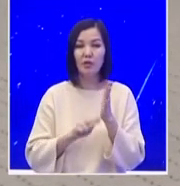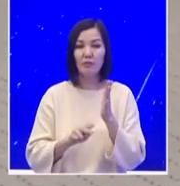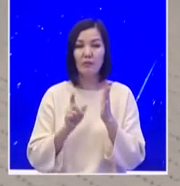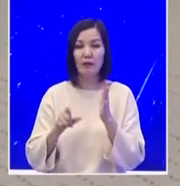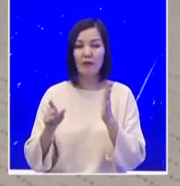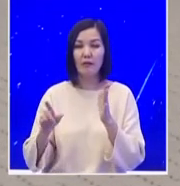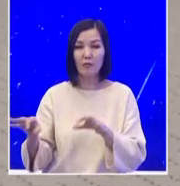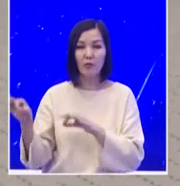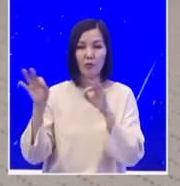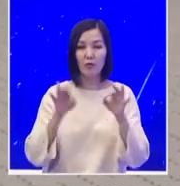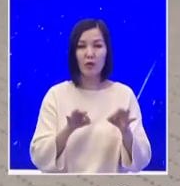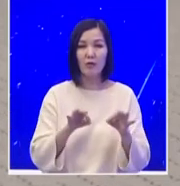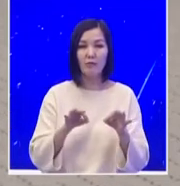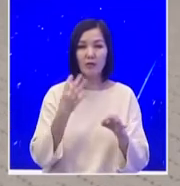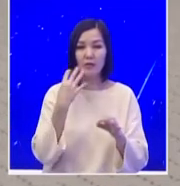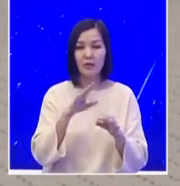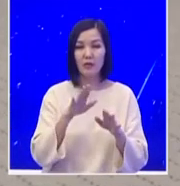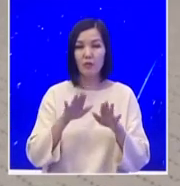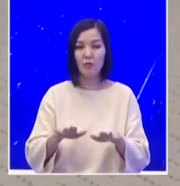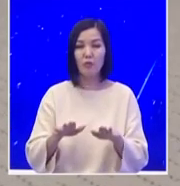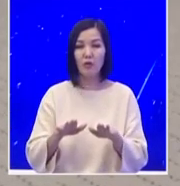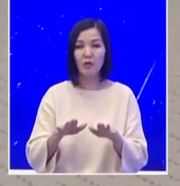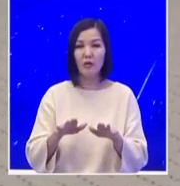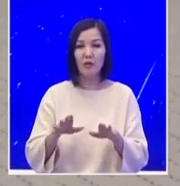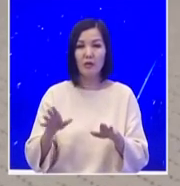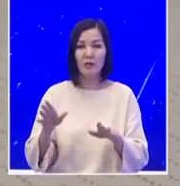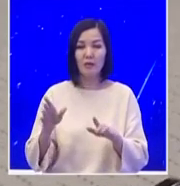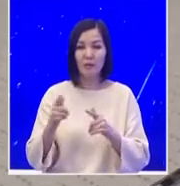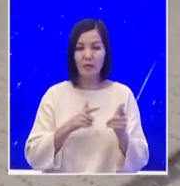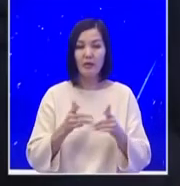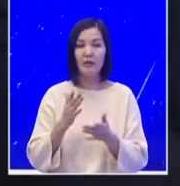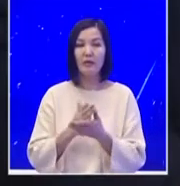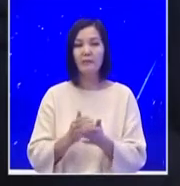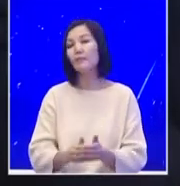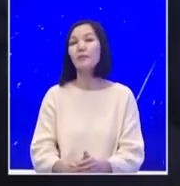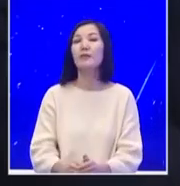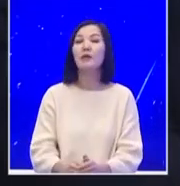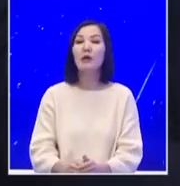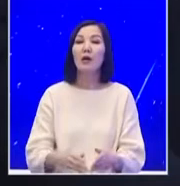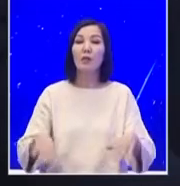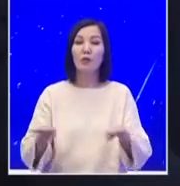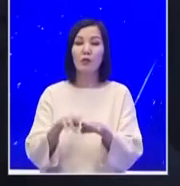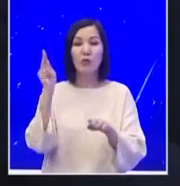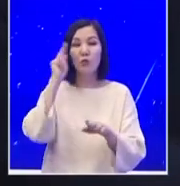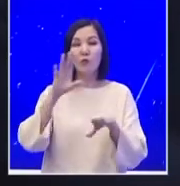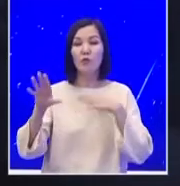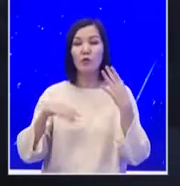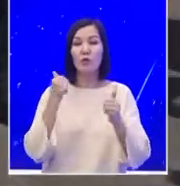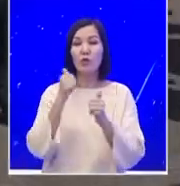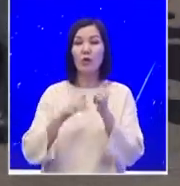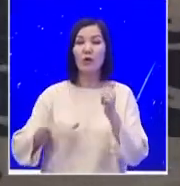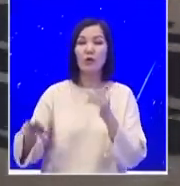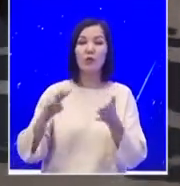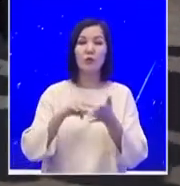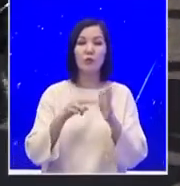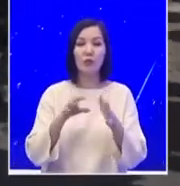жасап, соларға ыстық тамағын жататын орындарын бәрін даярлап дайындап қойдық. Мұндай жаттығулар облыстағы әр ауданында